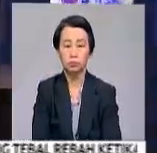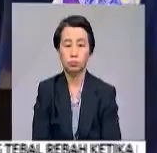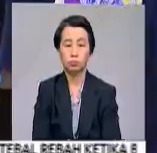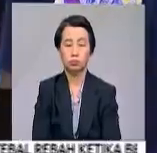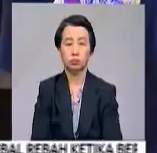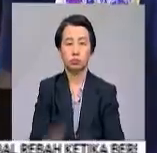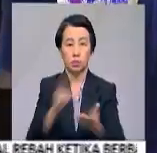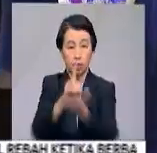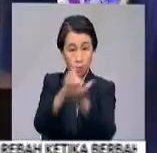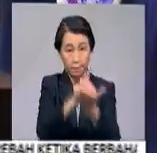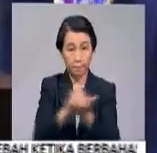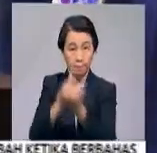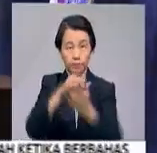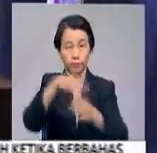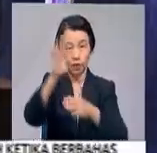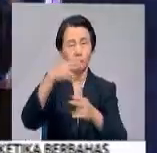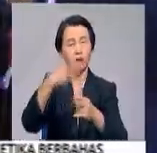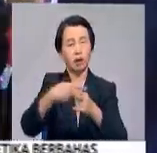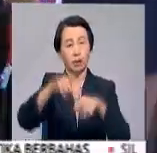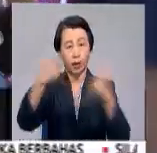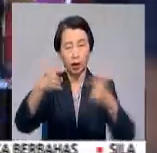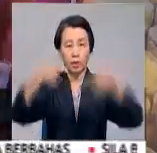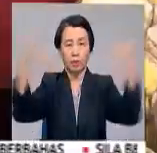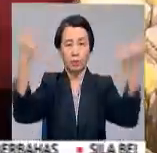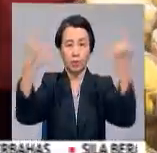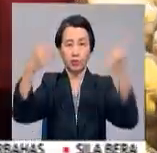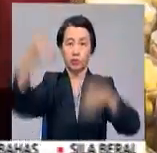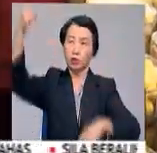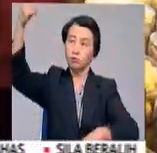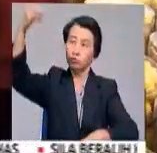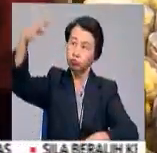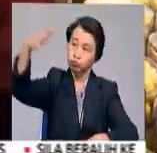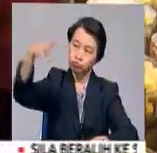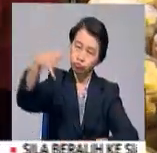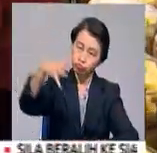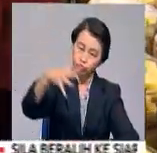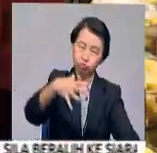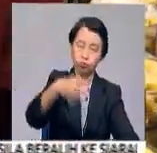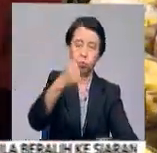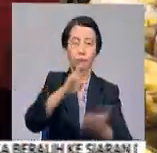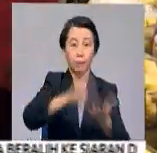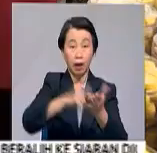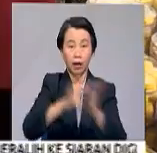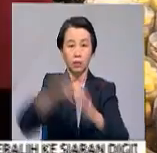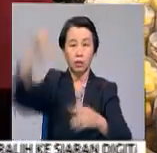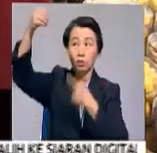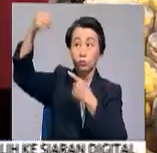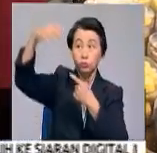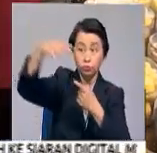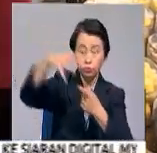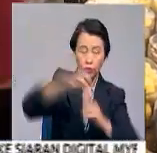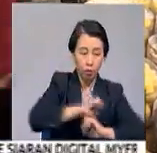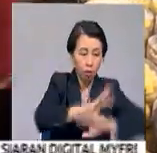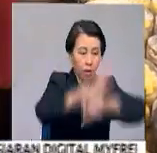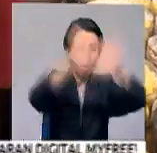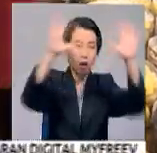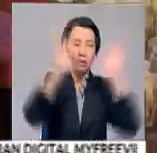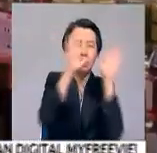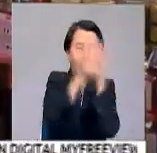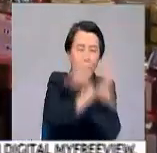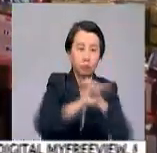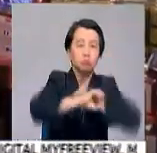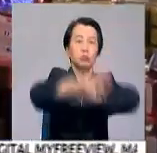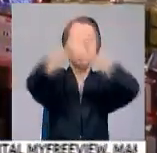Deepavali atau lebih dikenali sebagai Pesta Cahaya secara simboliknya bererti cahaya yang menerangi kegelapan.